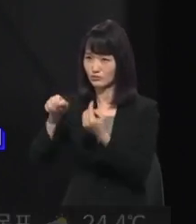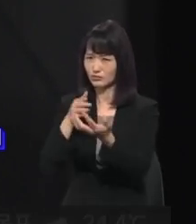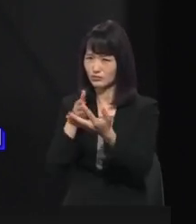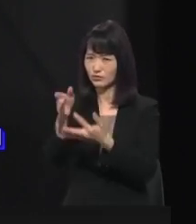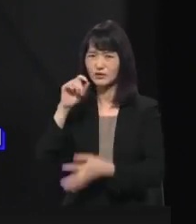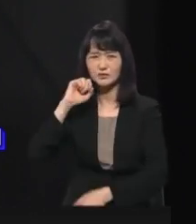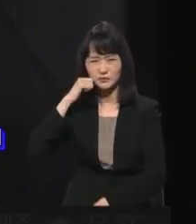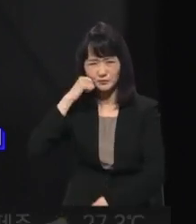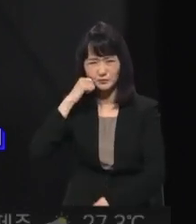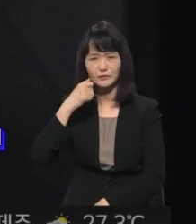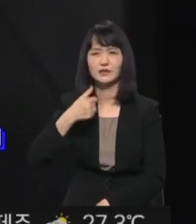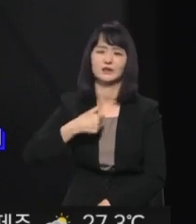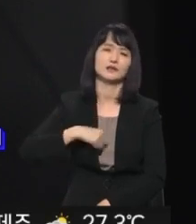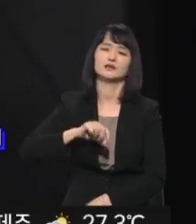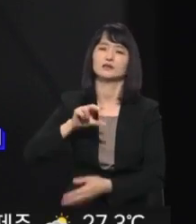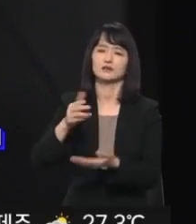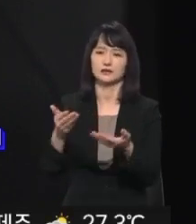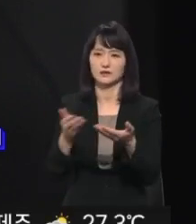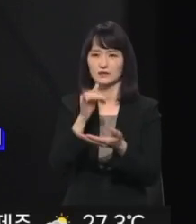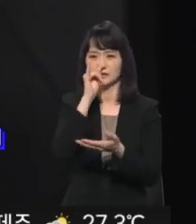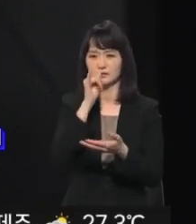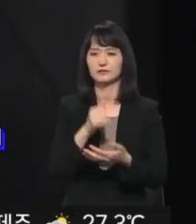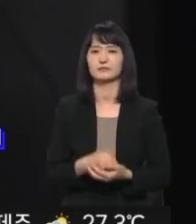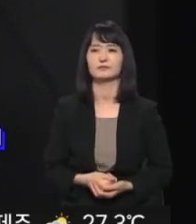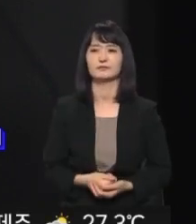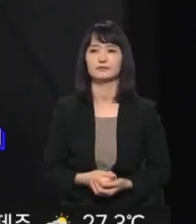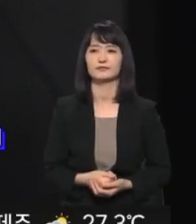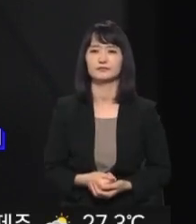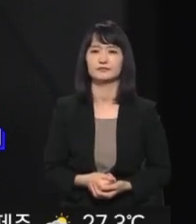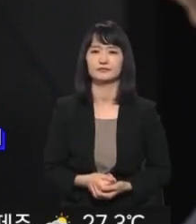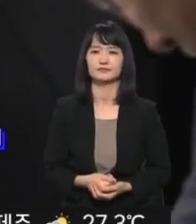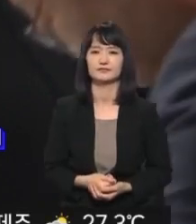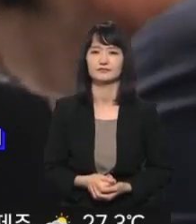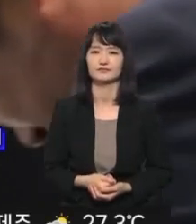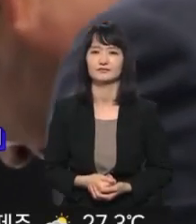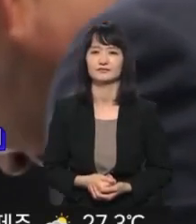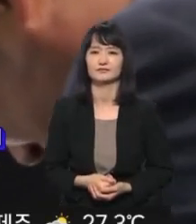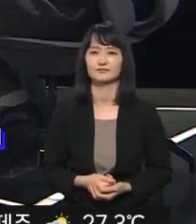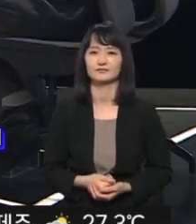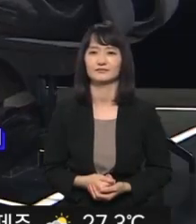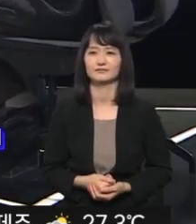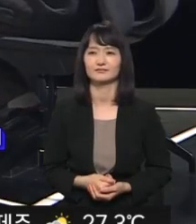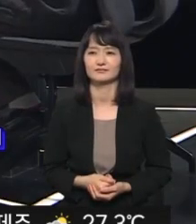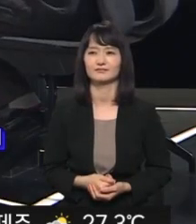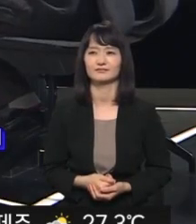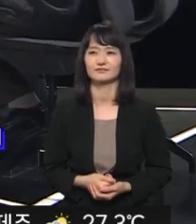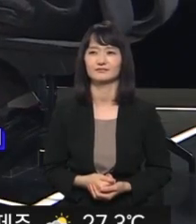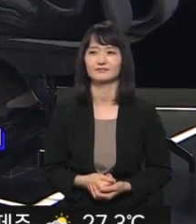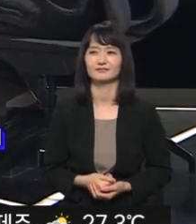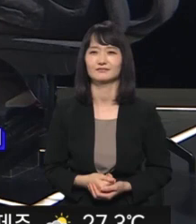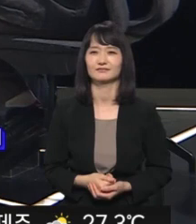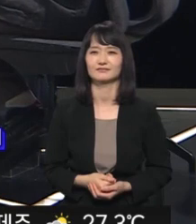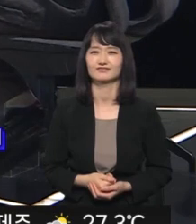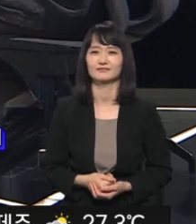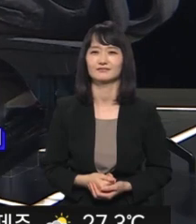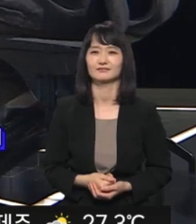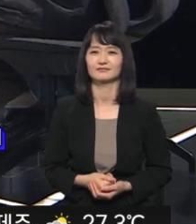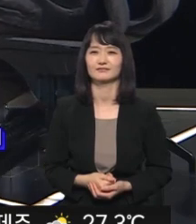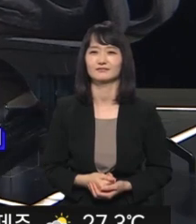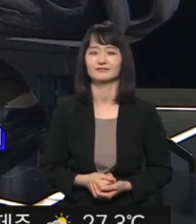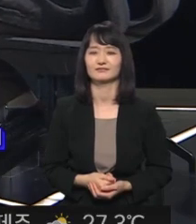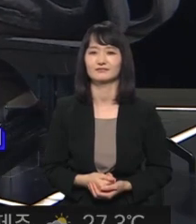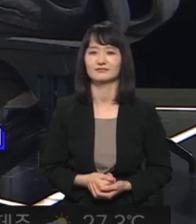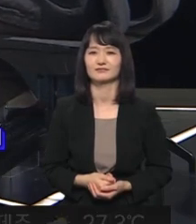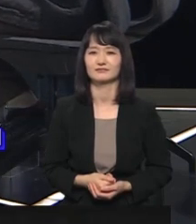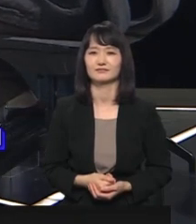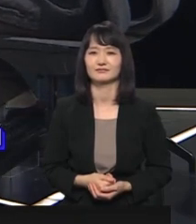어 아들 문제도 있고 뭐 3 서드 그 뭐 4 하라다 아이 그러다보니 까지 가지고 따다가 아